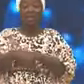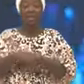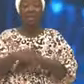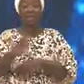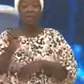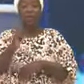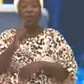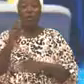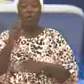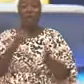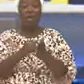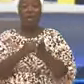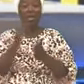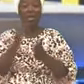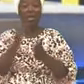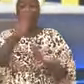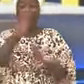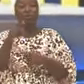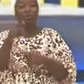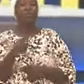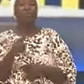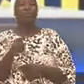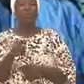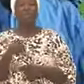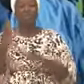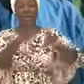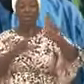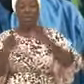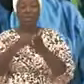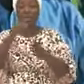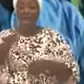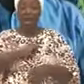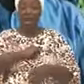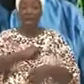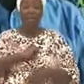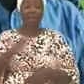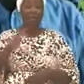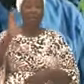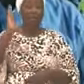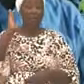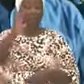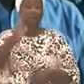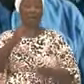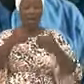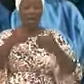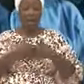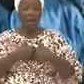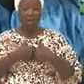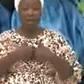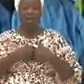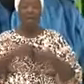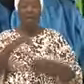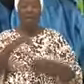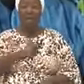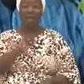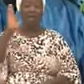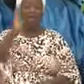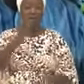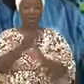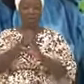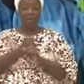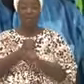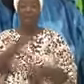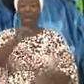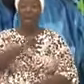va être assez sera donné j'aurai je recevrai j'aurai